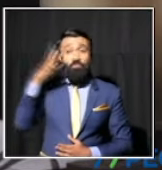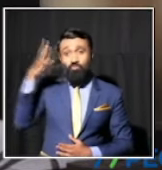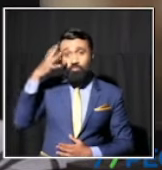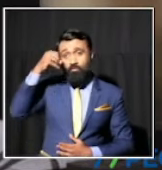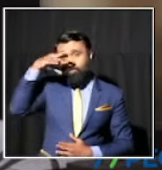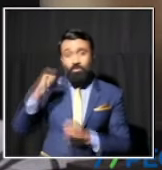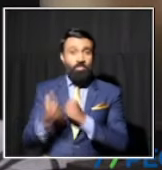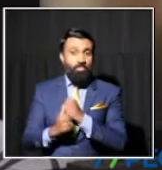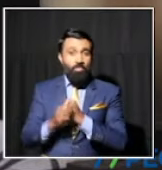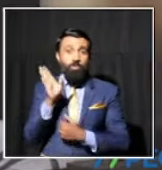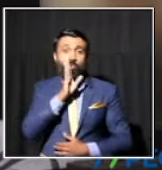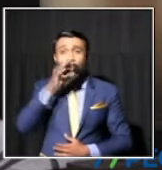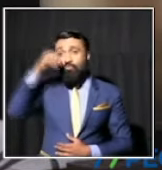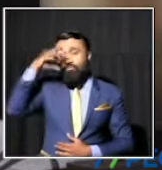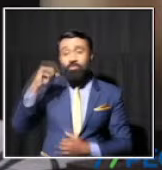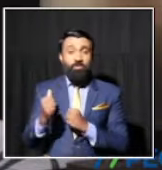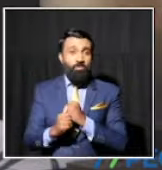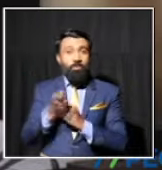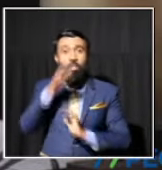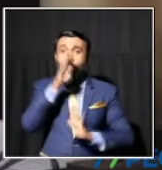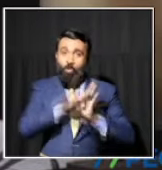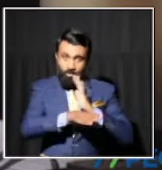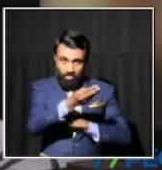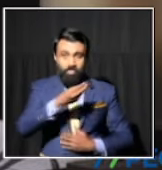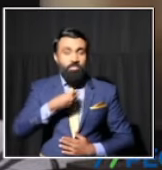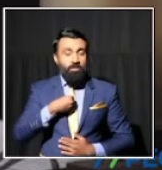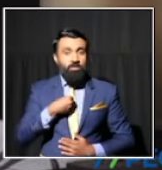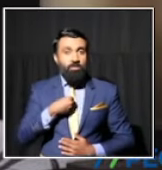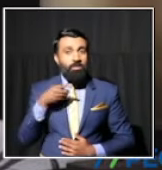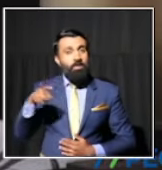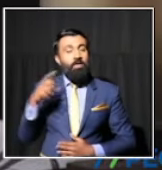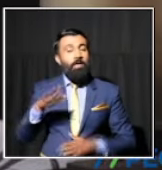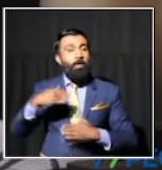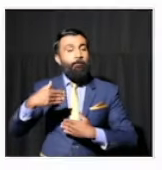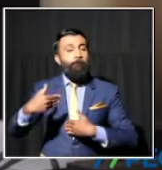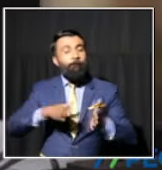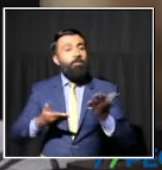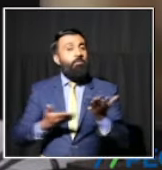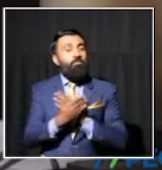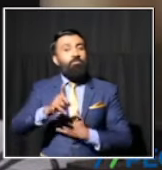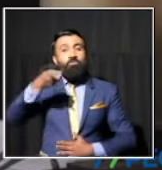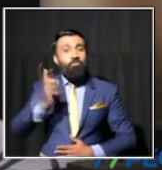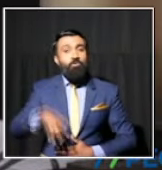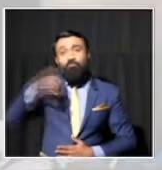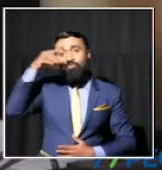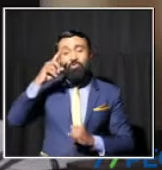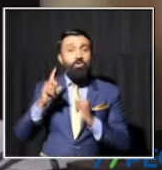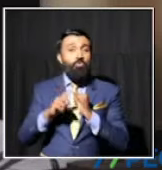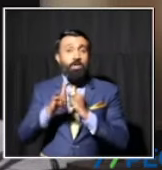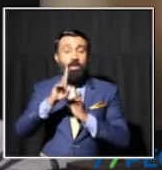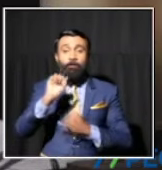හැදුනහම, සුළං බලයෙන් විදුලිය හැදුනහම අඩු මිලට විදුලිය හම්බ වෙයි කියලා. හැබැයි තමුන් ආසලා මේ කැබිනට් මණ්ඩලේ පත්‍රිකාව කනුමත කරන් දෙනවා විදුලිය ඒකකයක් රුපියල් 50යි.